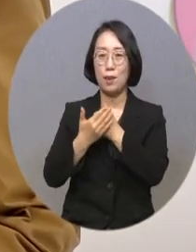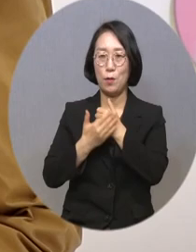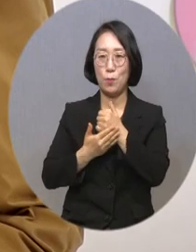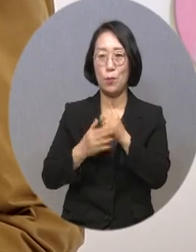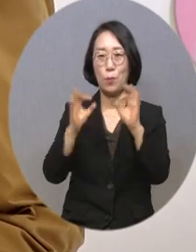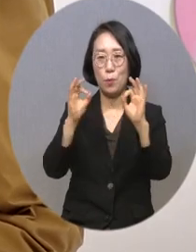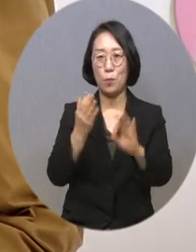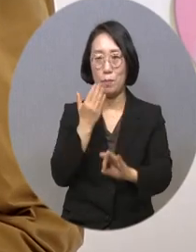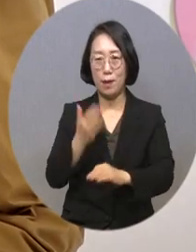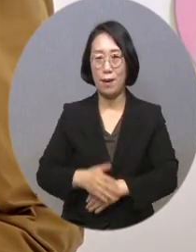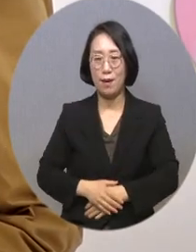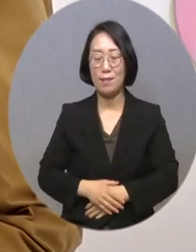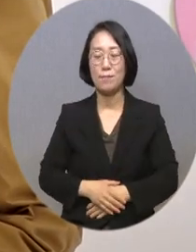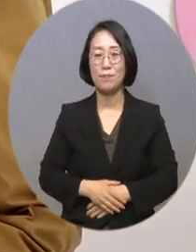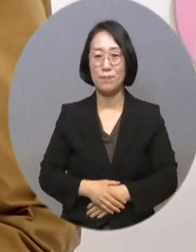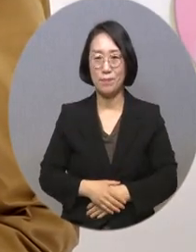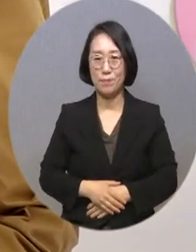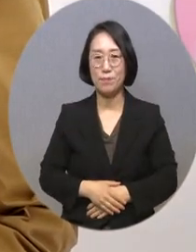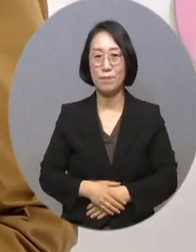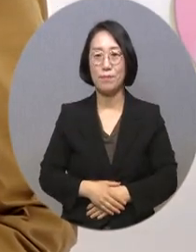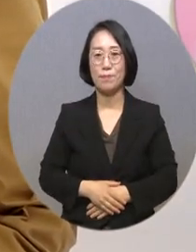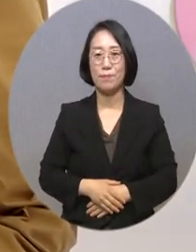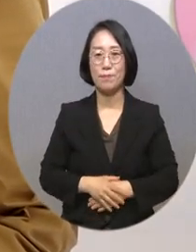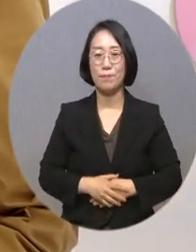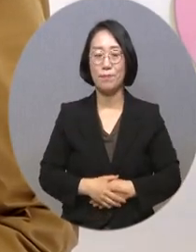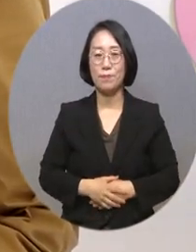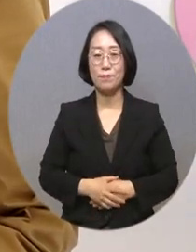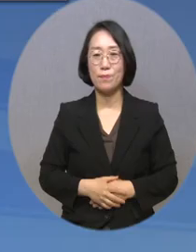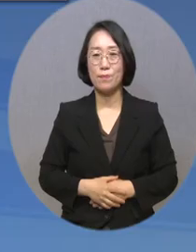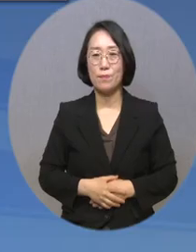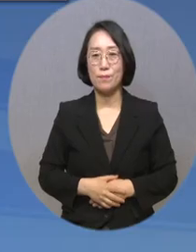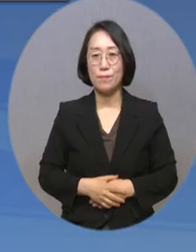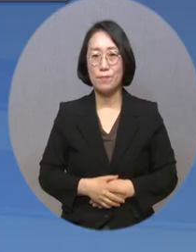있습니다. 복지TV 뉴스 이소연입니다.